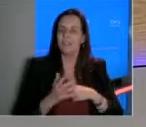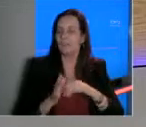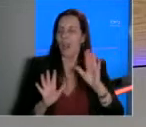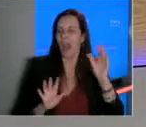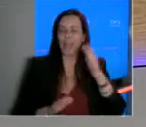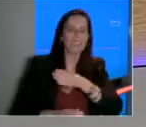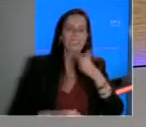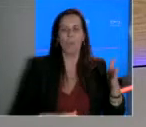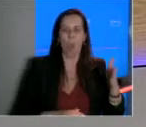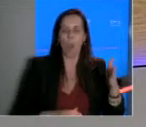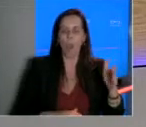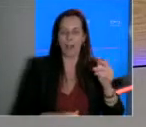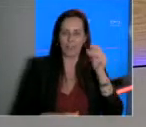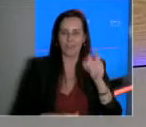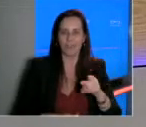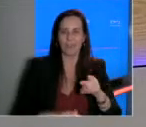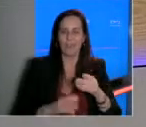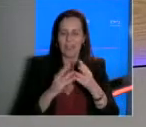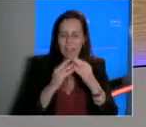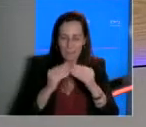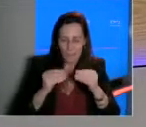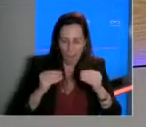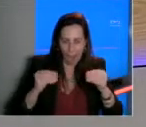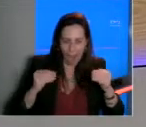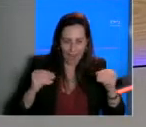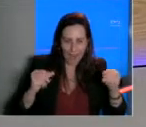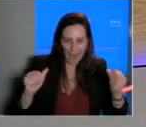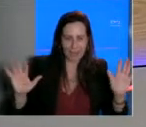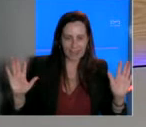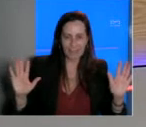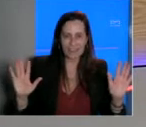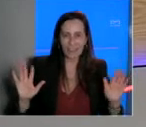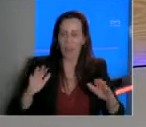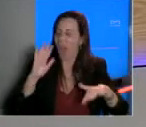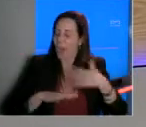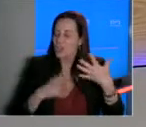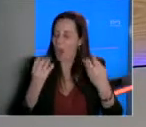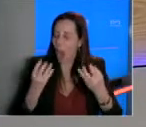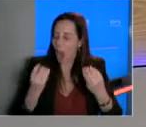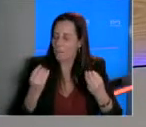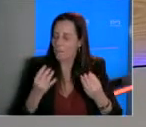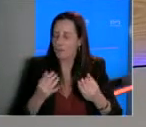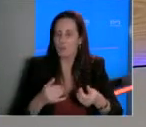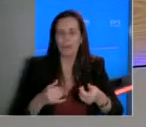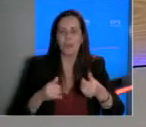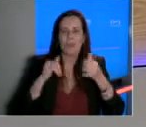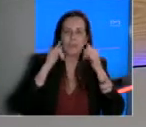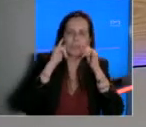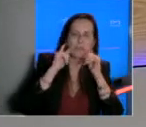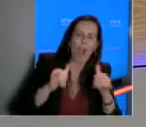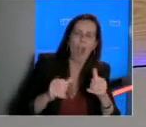של השמאל הישראלי התפרק לו לרסיסים. אחרי שרבות ורבים צרכו